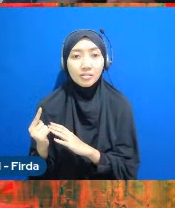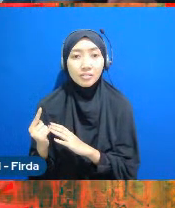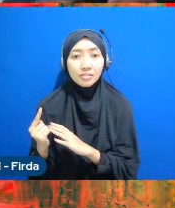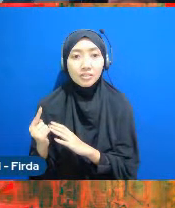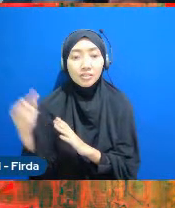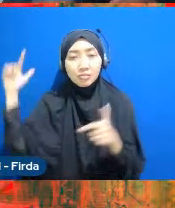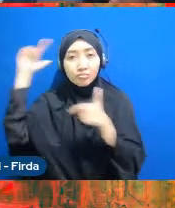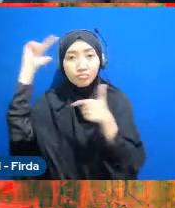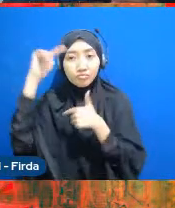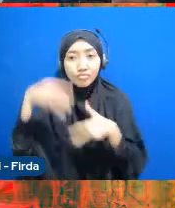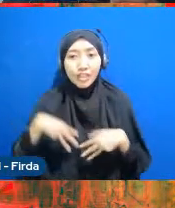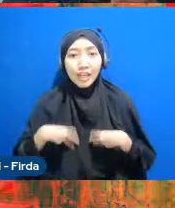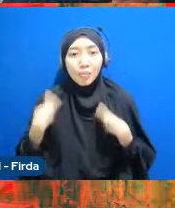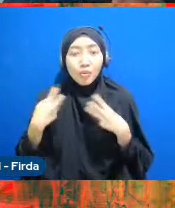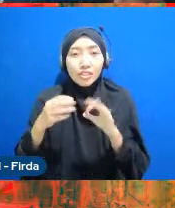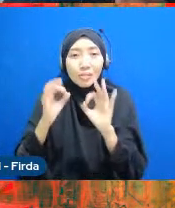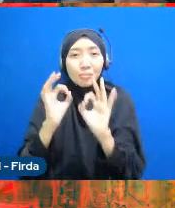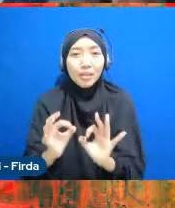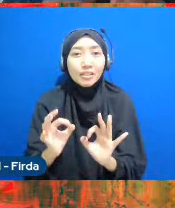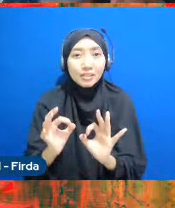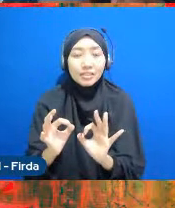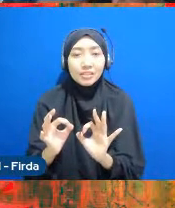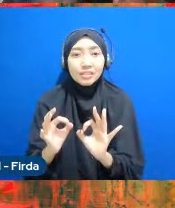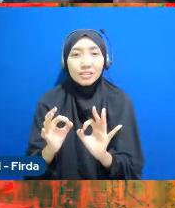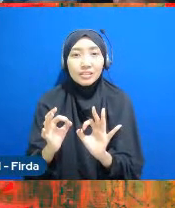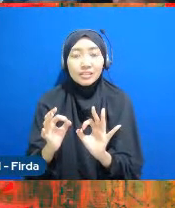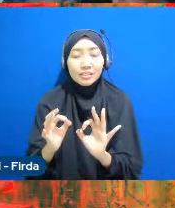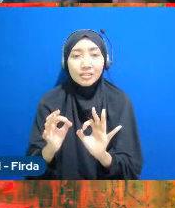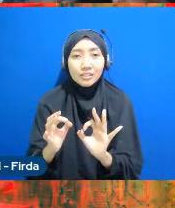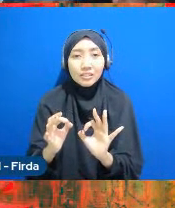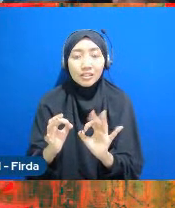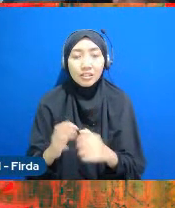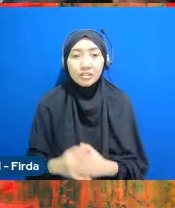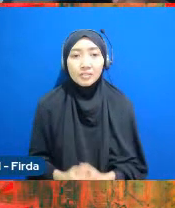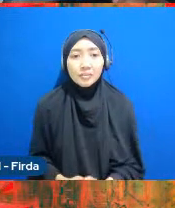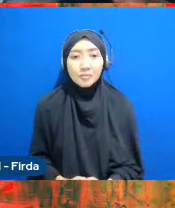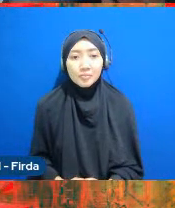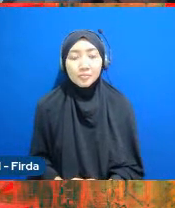berekspresi emosinya dengan tepat gitu. Jadi bukan